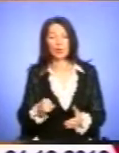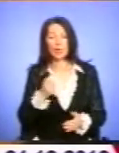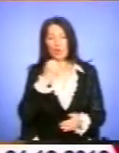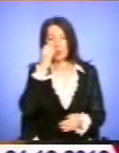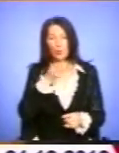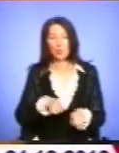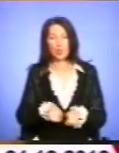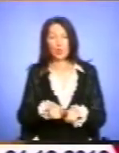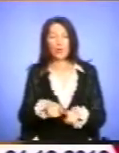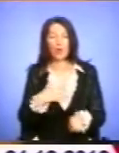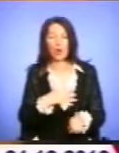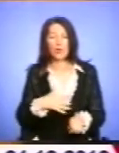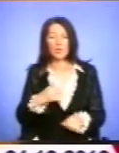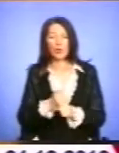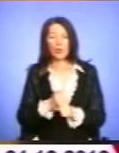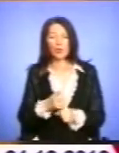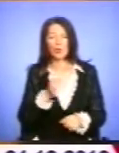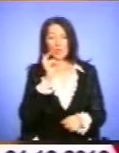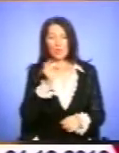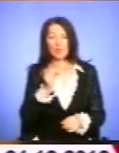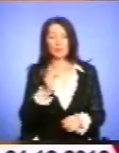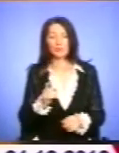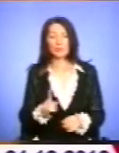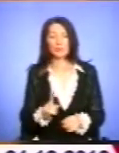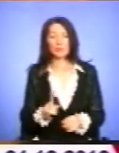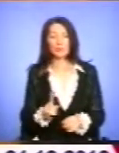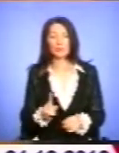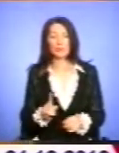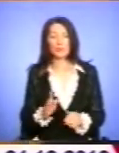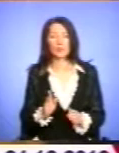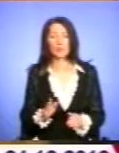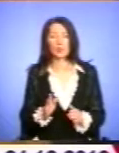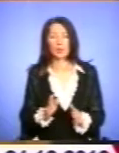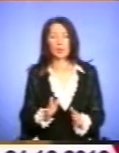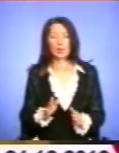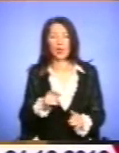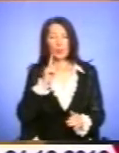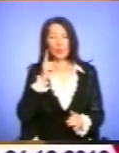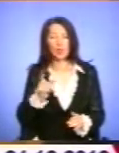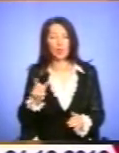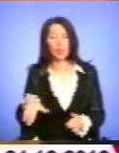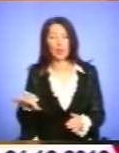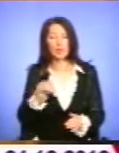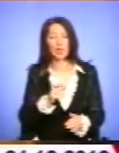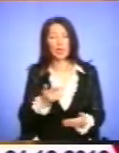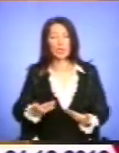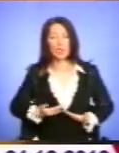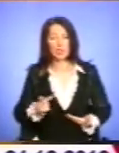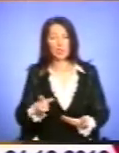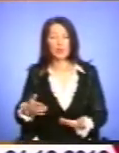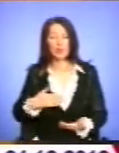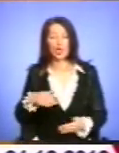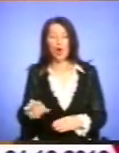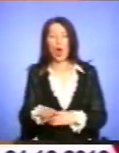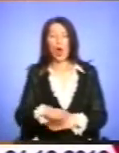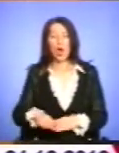роботу, скажу, для не тільки молодих людей, а для всіх країн, жителів нашого